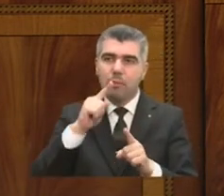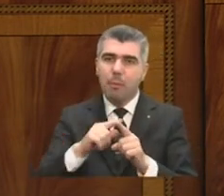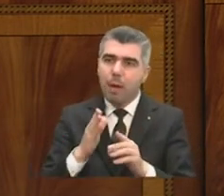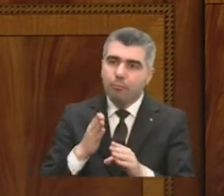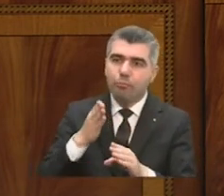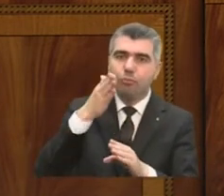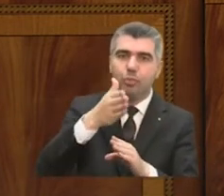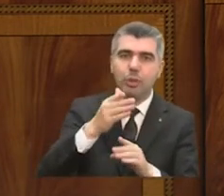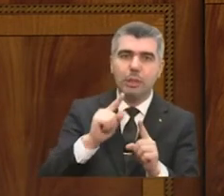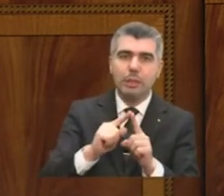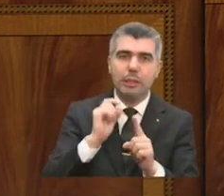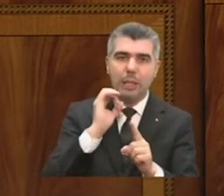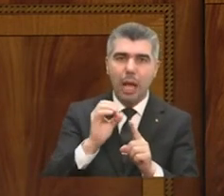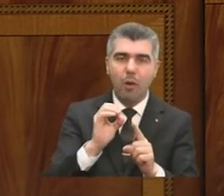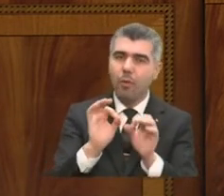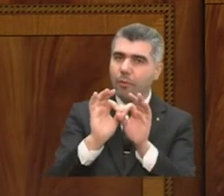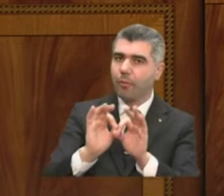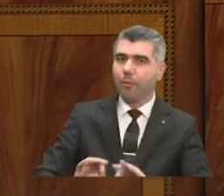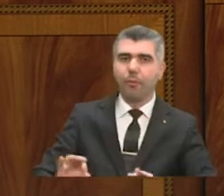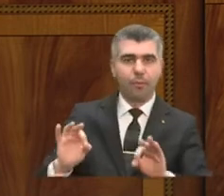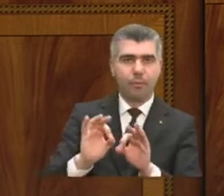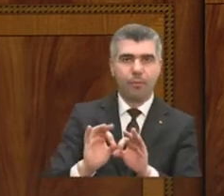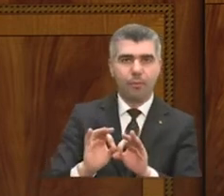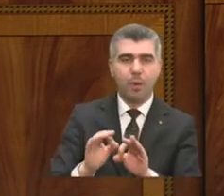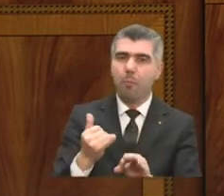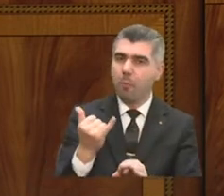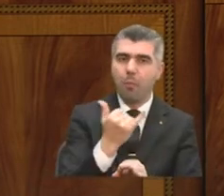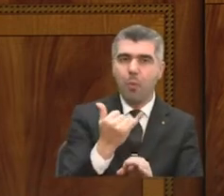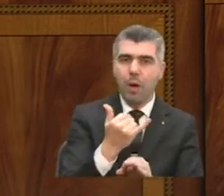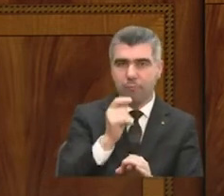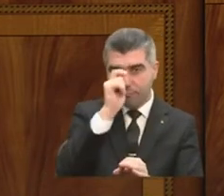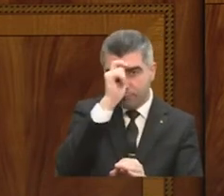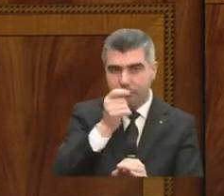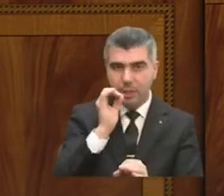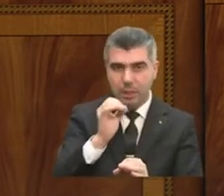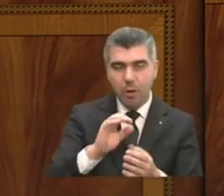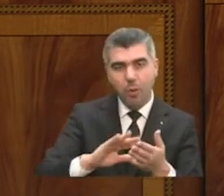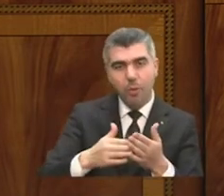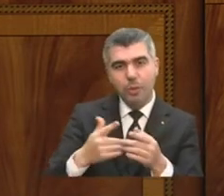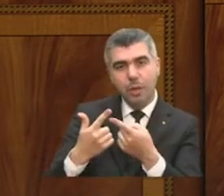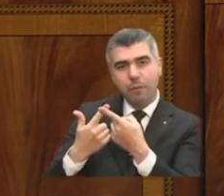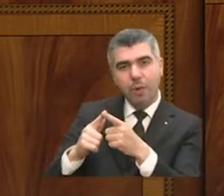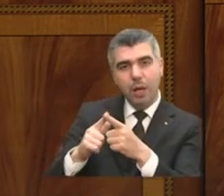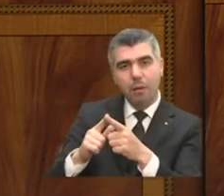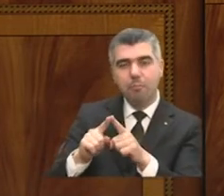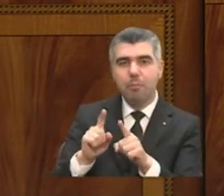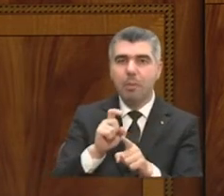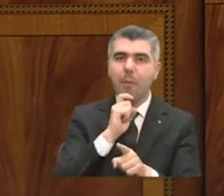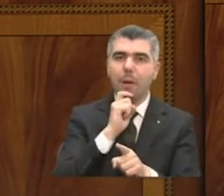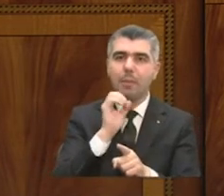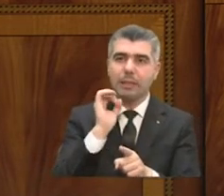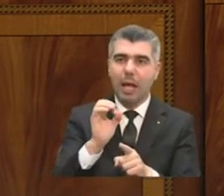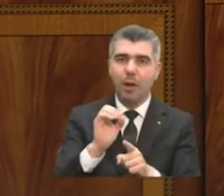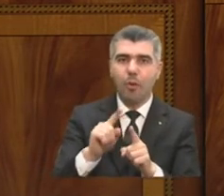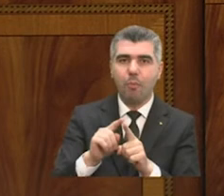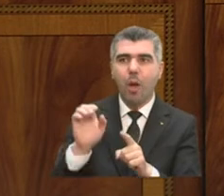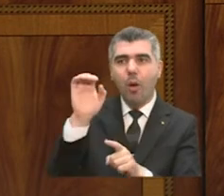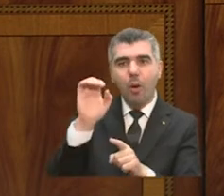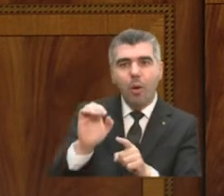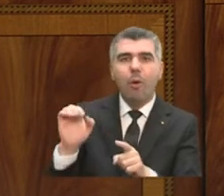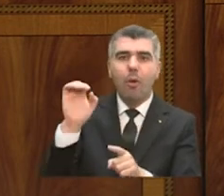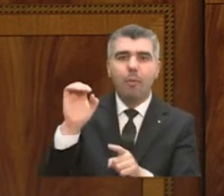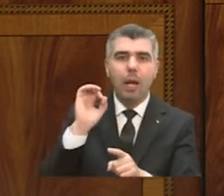nos partenaires, les parlementaires des parlements espagnols qui ont refusé